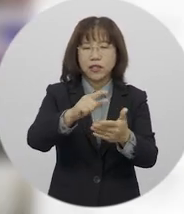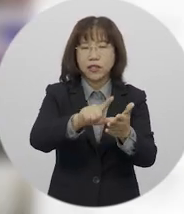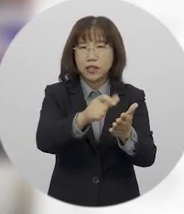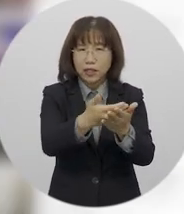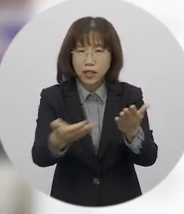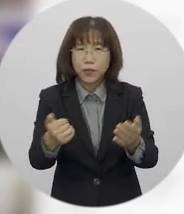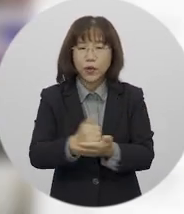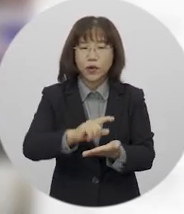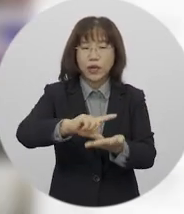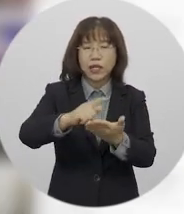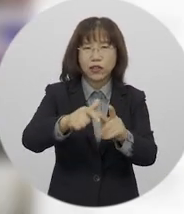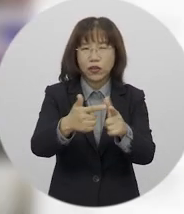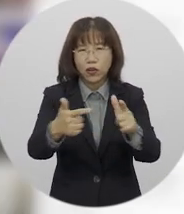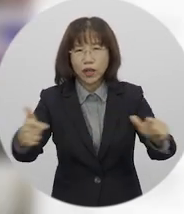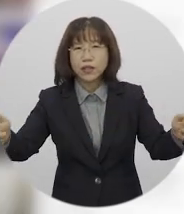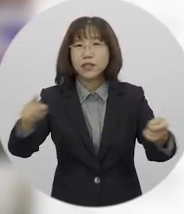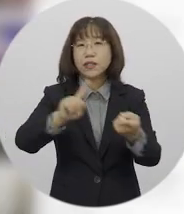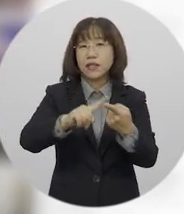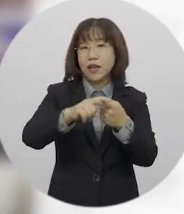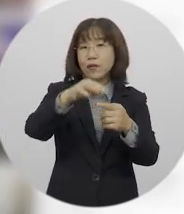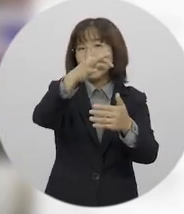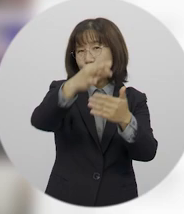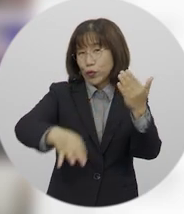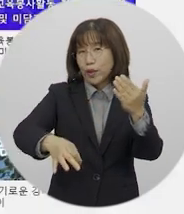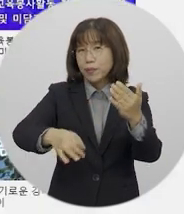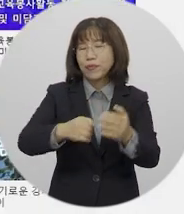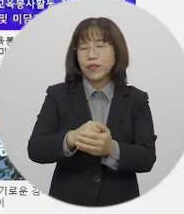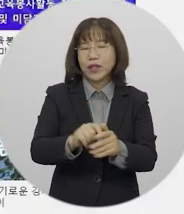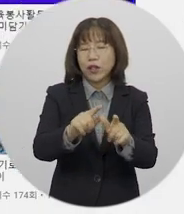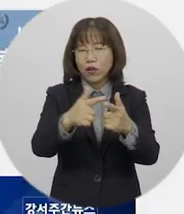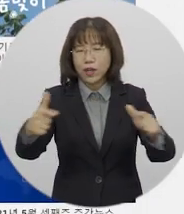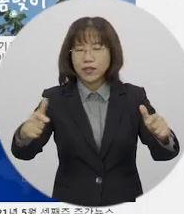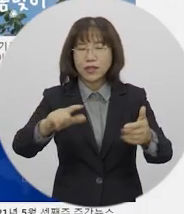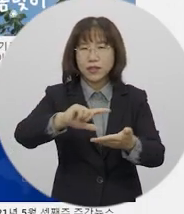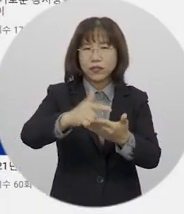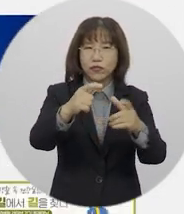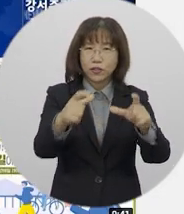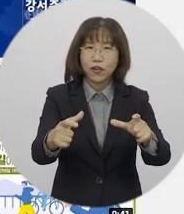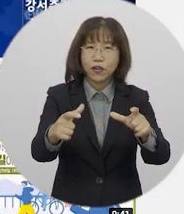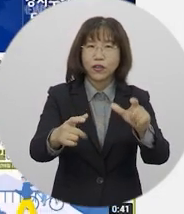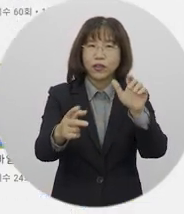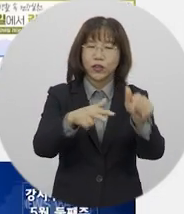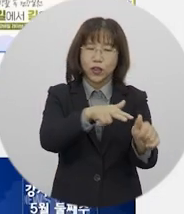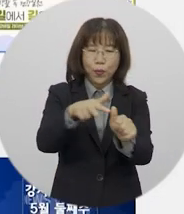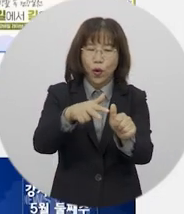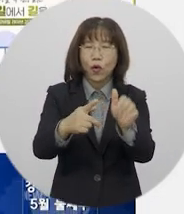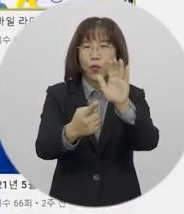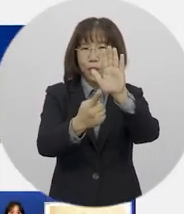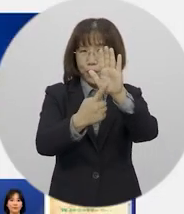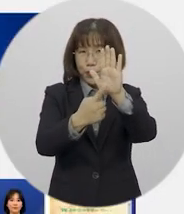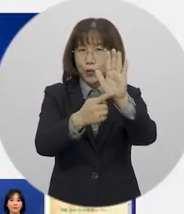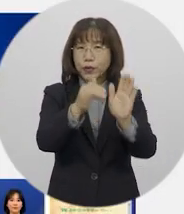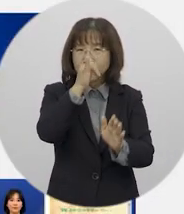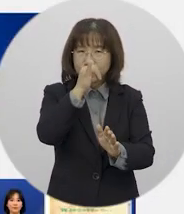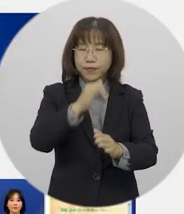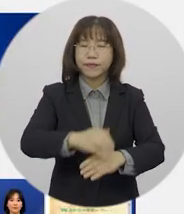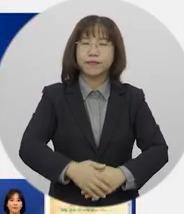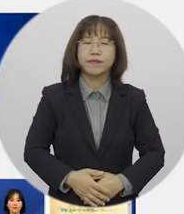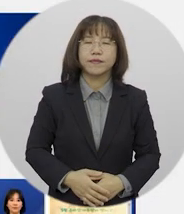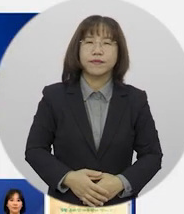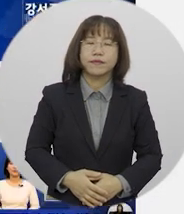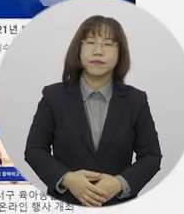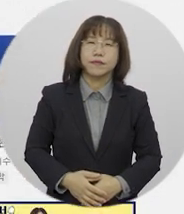강서시대, 강서는 지금, 강서띵동 등 다양한 콘텐츠를 통해 각종 구정 정보를 전달하고 있습니다.